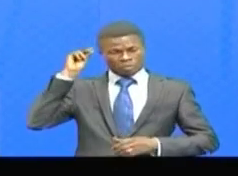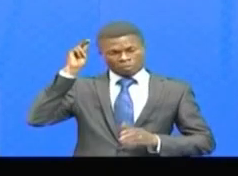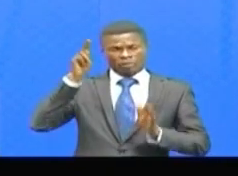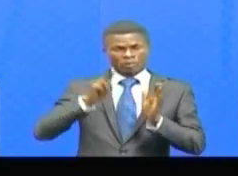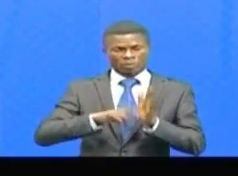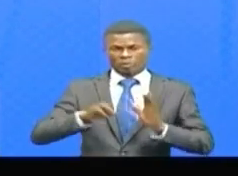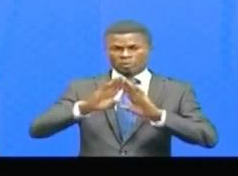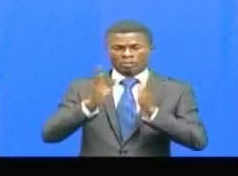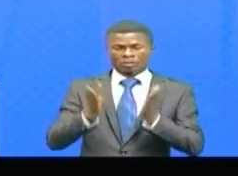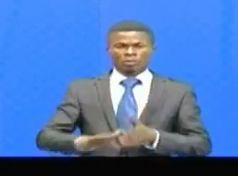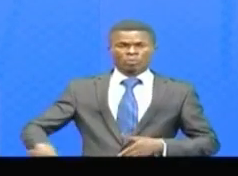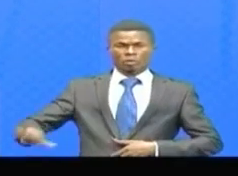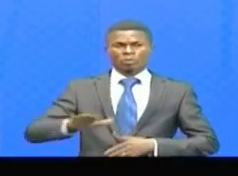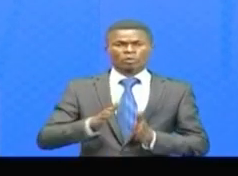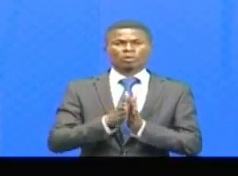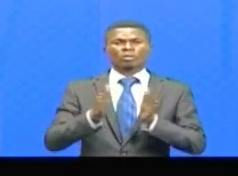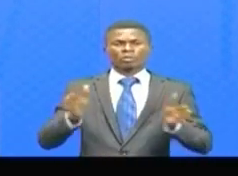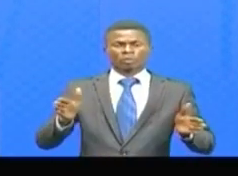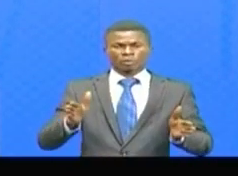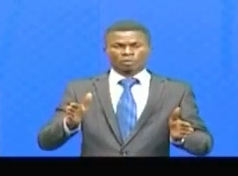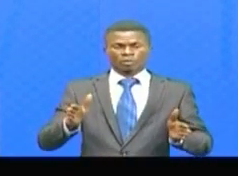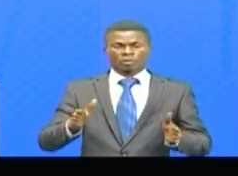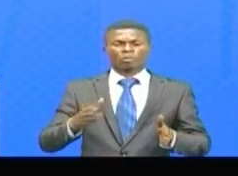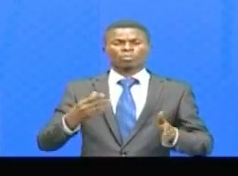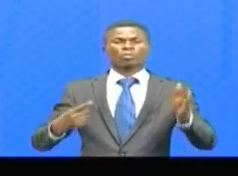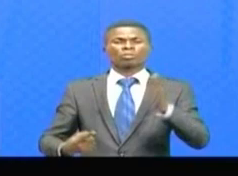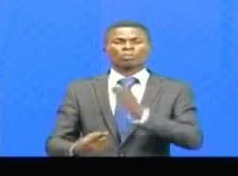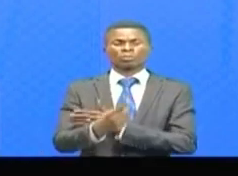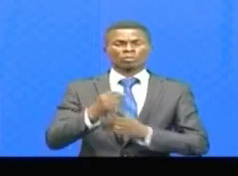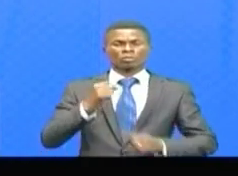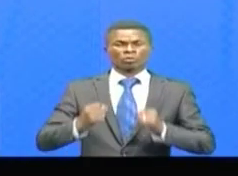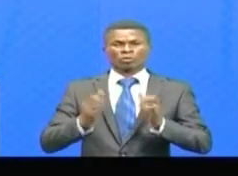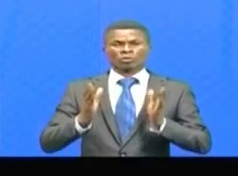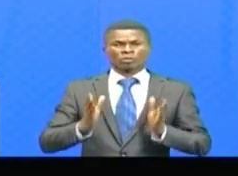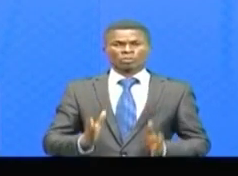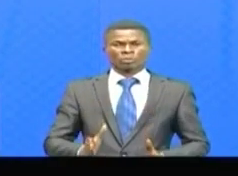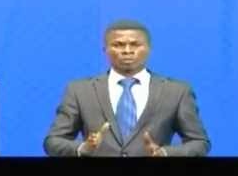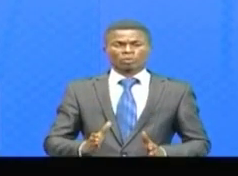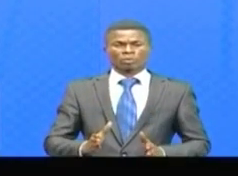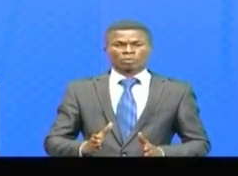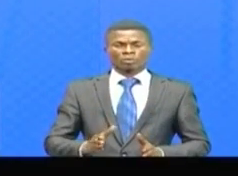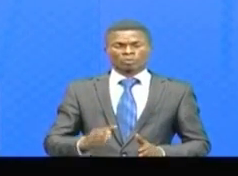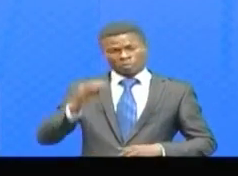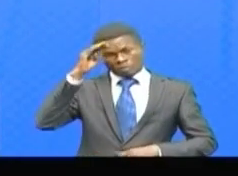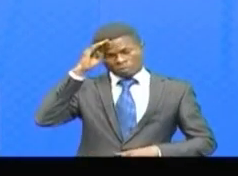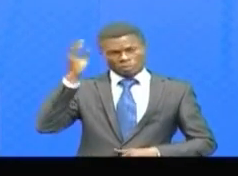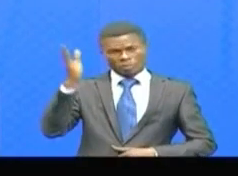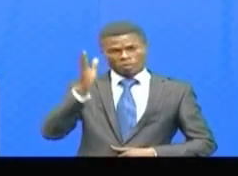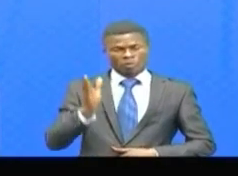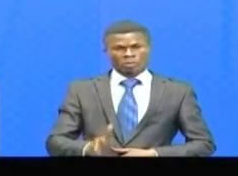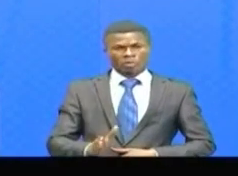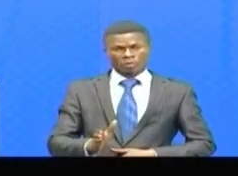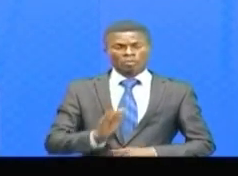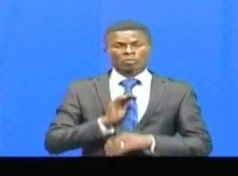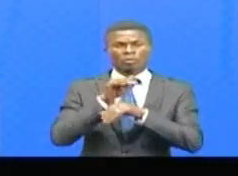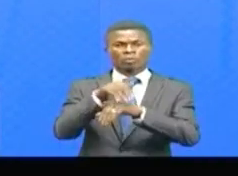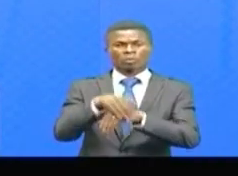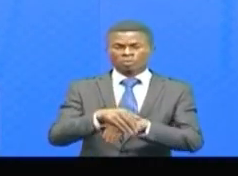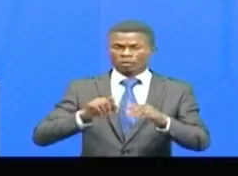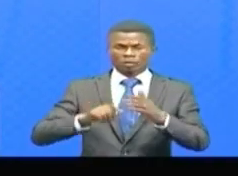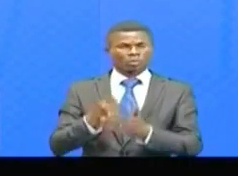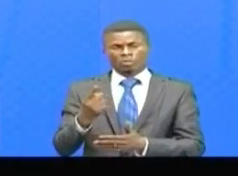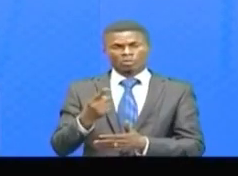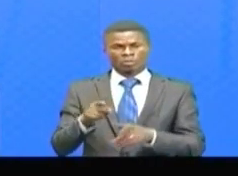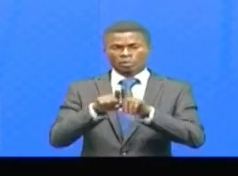de toute la nation, cette dénonciation courageuse, faite sans complaisance, de l'implication directe